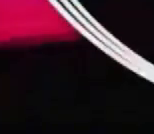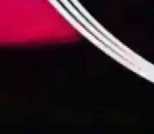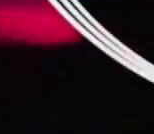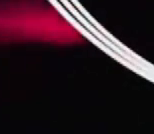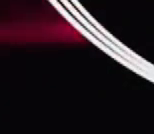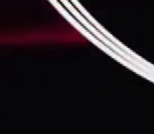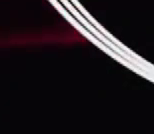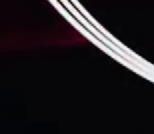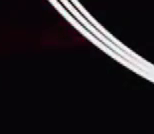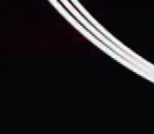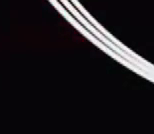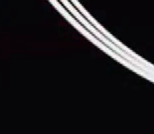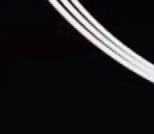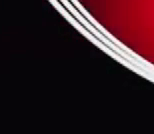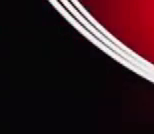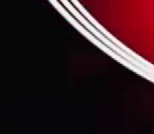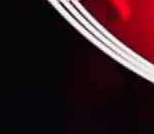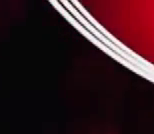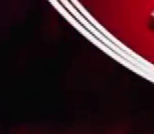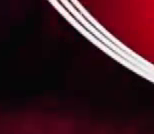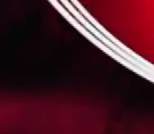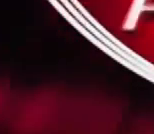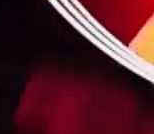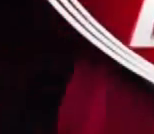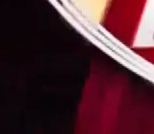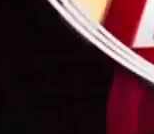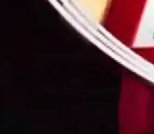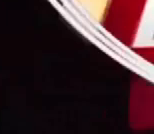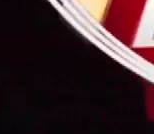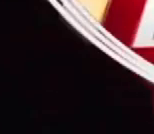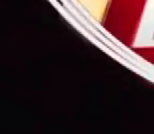Hawks News Express.